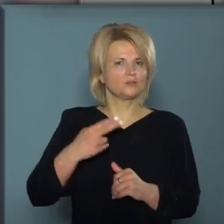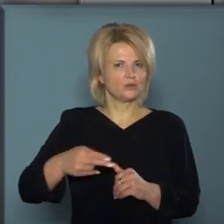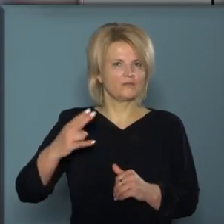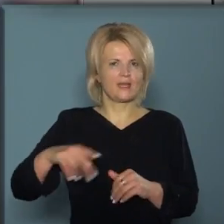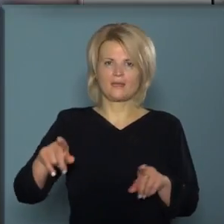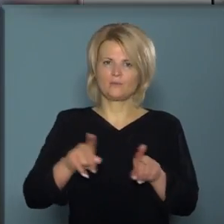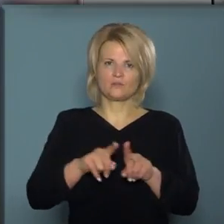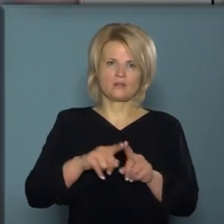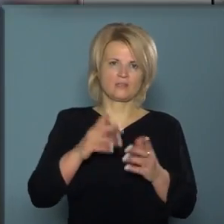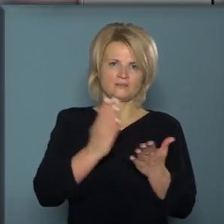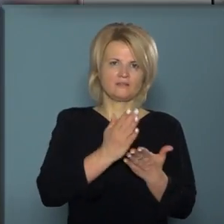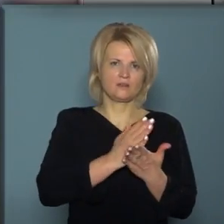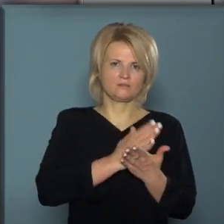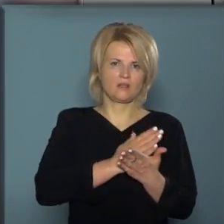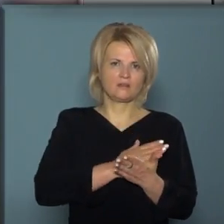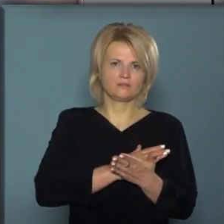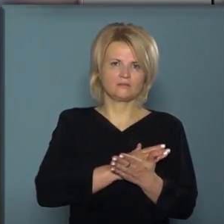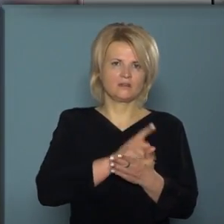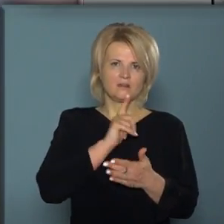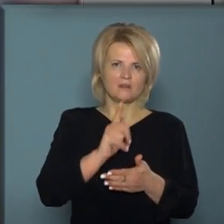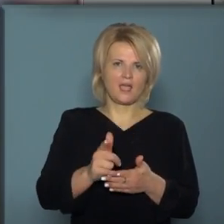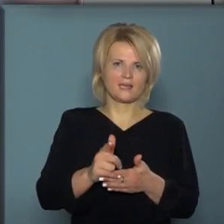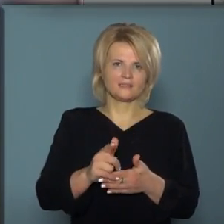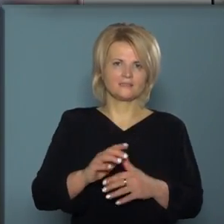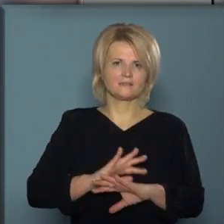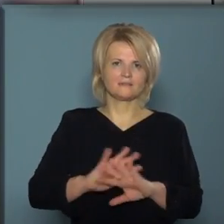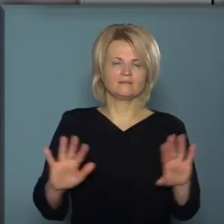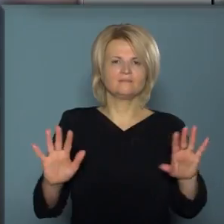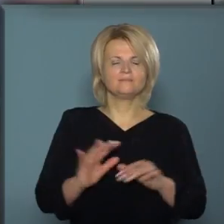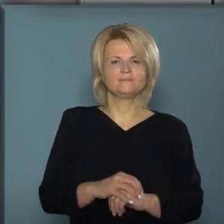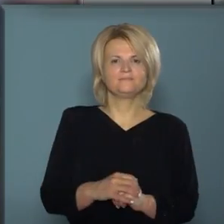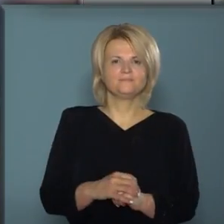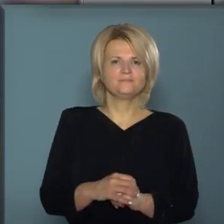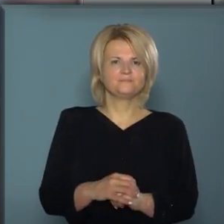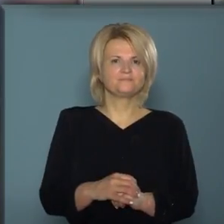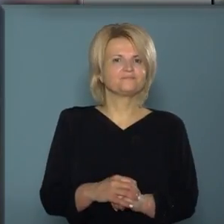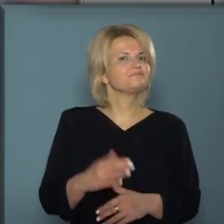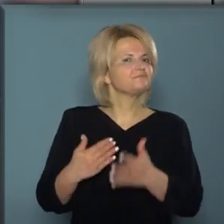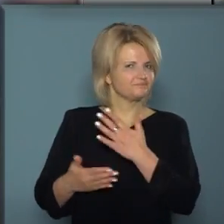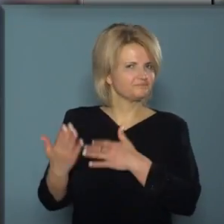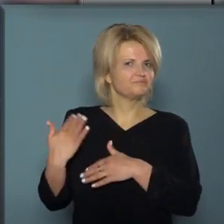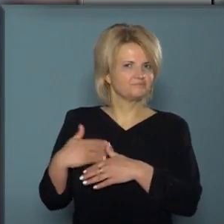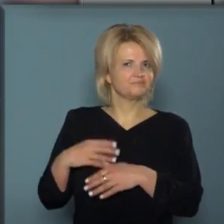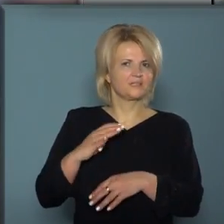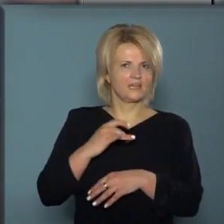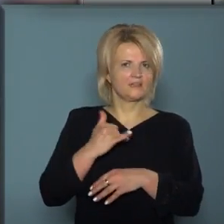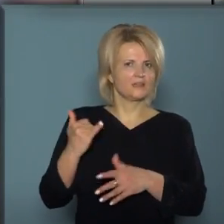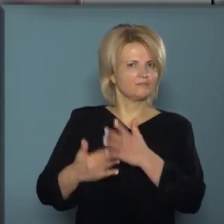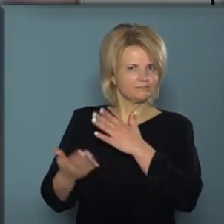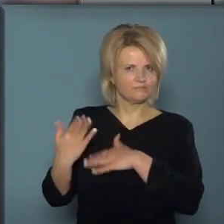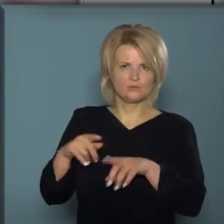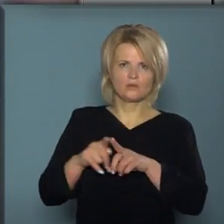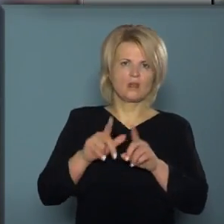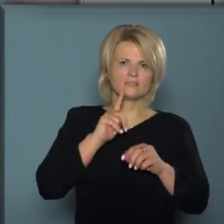ugyanazok a prioritások és ugyanazok a feladatok, mint amelyek voltak a mögöttünk hagyott 4 esztendőben. Én